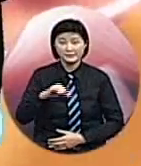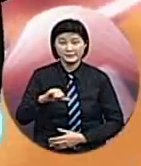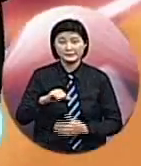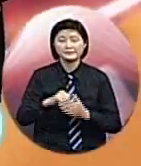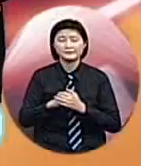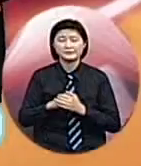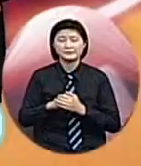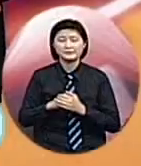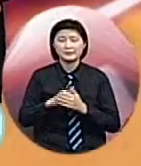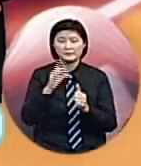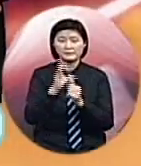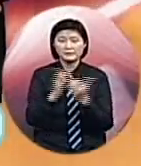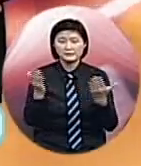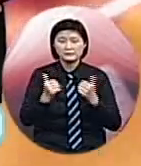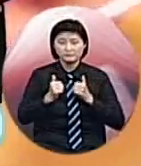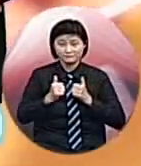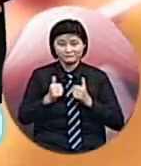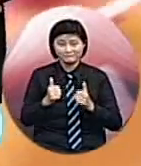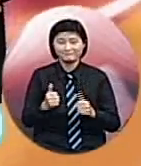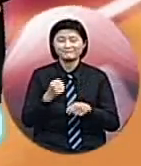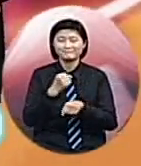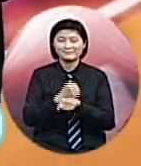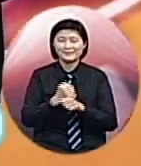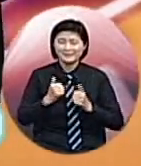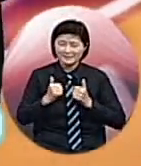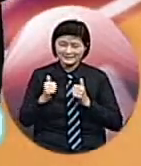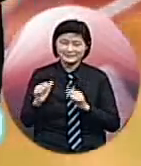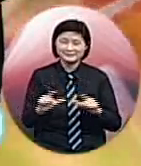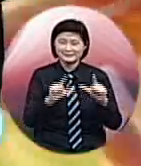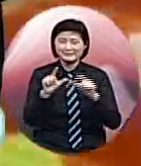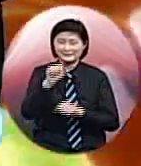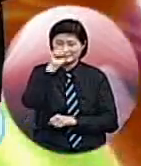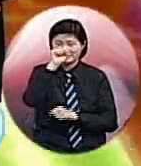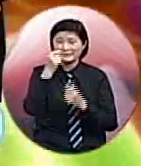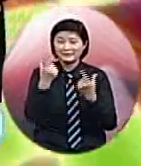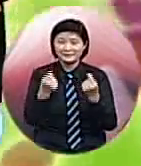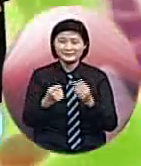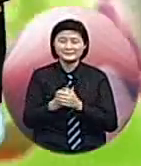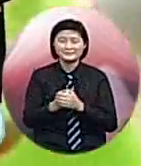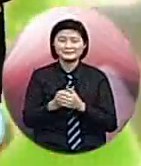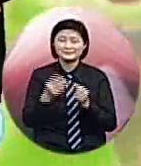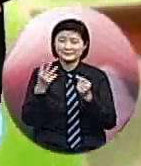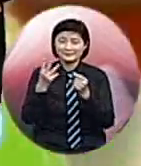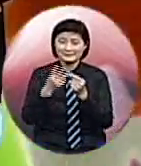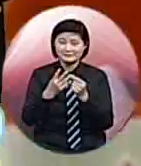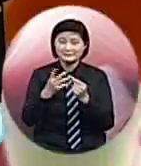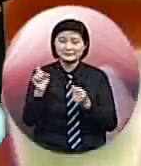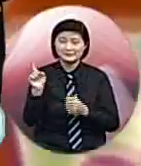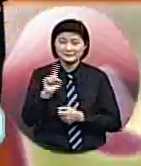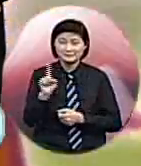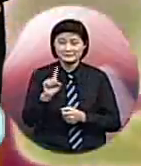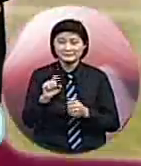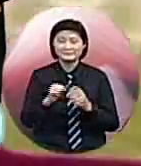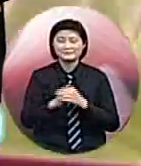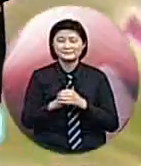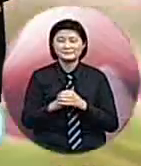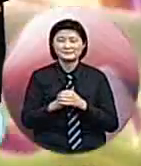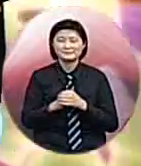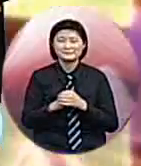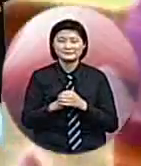예, 맡은 일에 충실하게 예. 또 열심히 했으면 좋겠고요. 예. 세 번째는